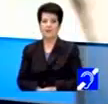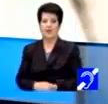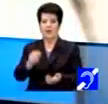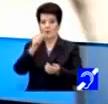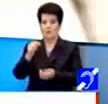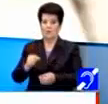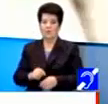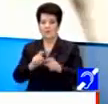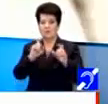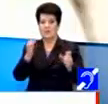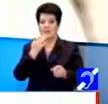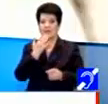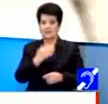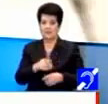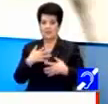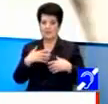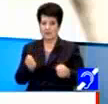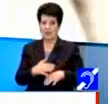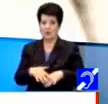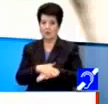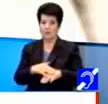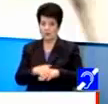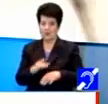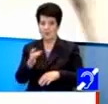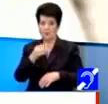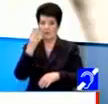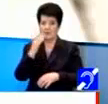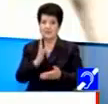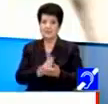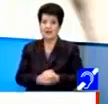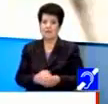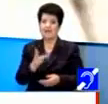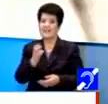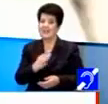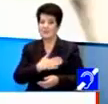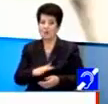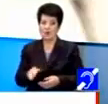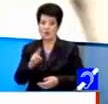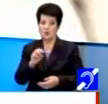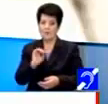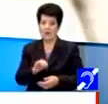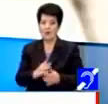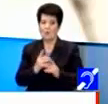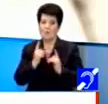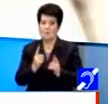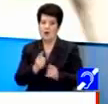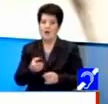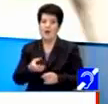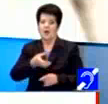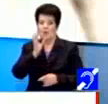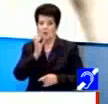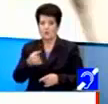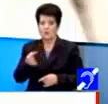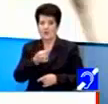Conform datelor Agenției Naționale pentru Sănătate Publică, Republica Moldova se află într-un nedorit top al țărilor cu cel mai mare consum de alcool